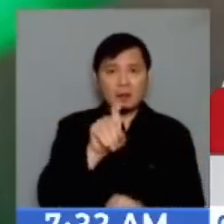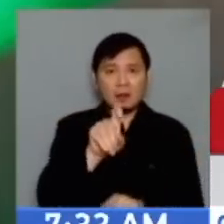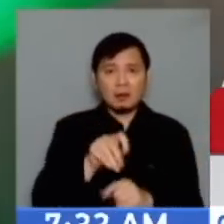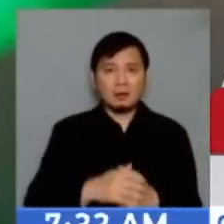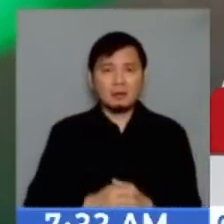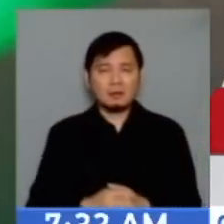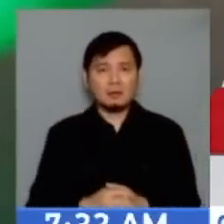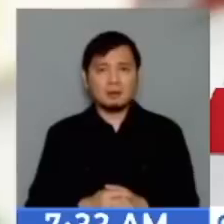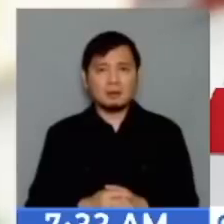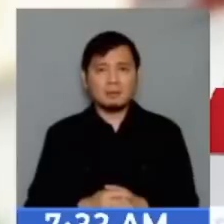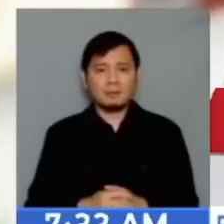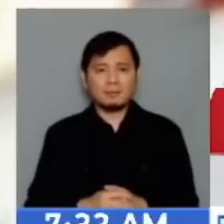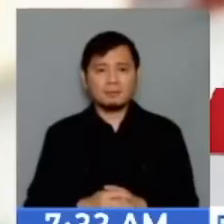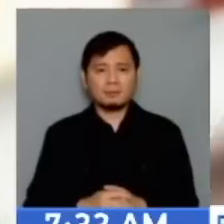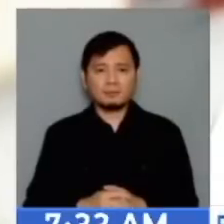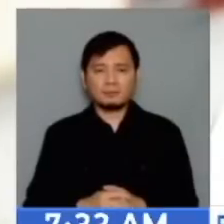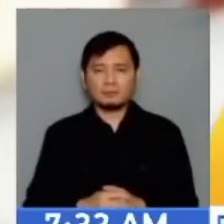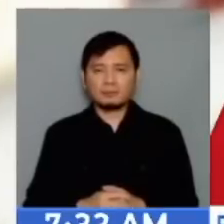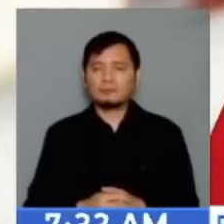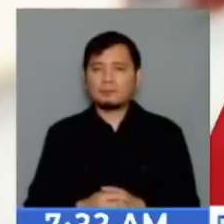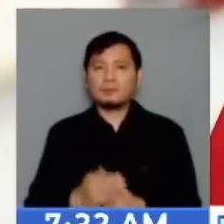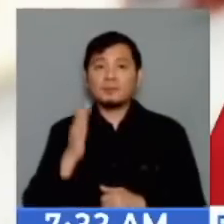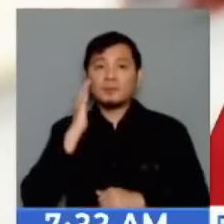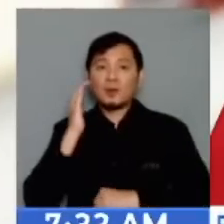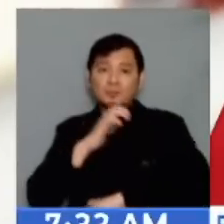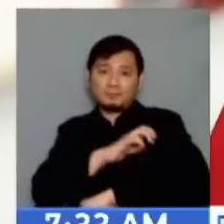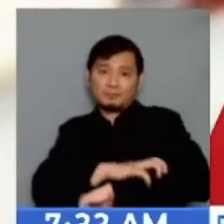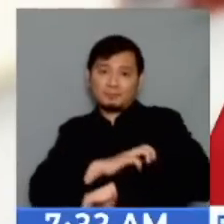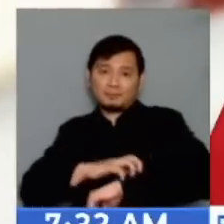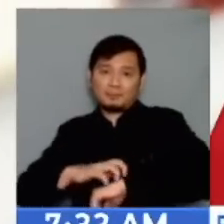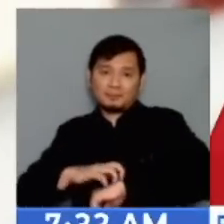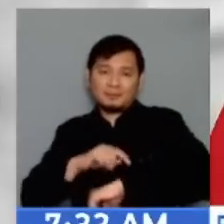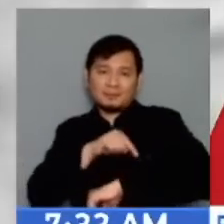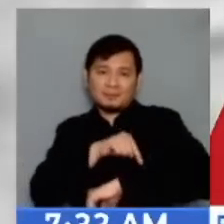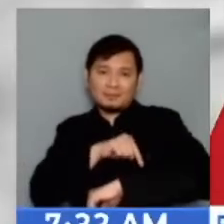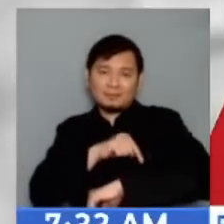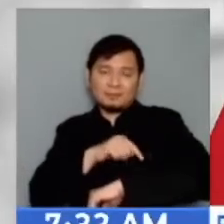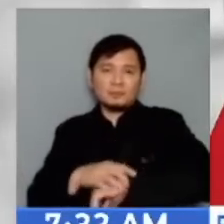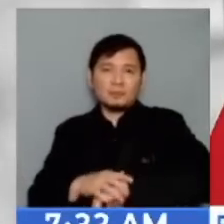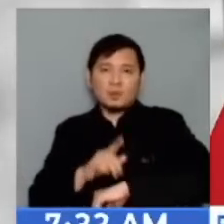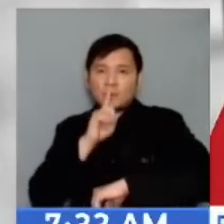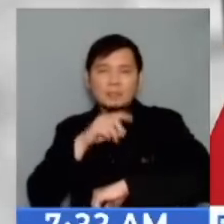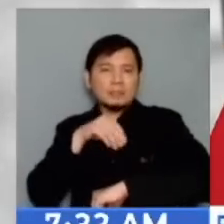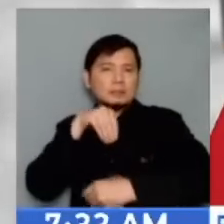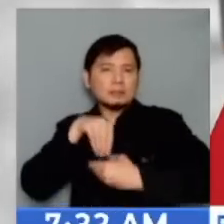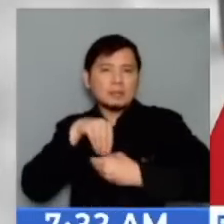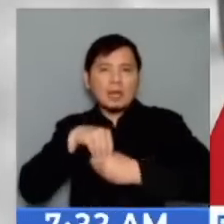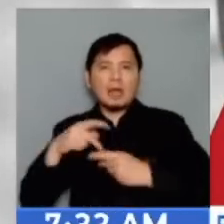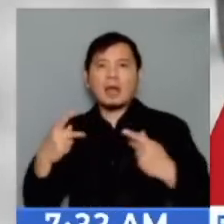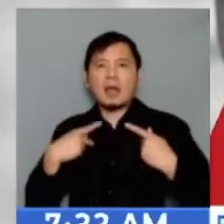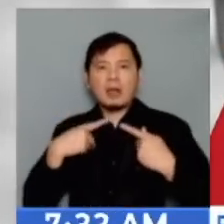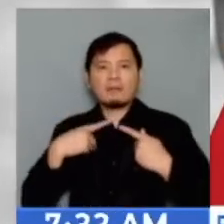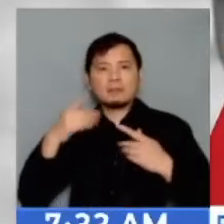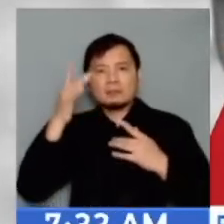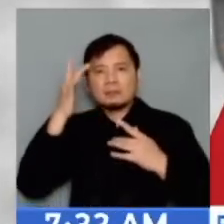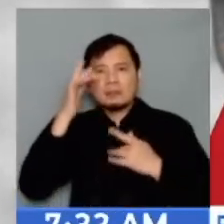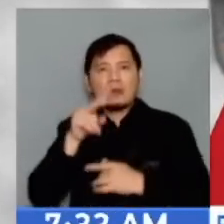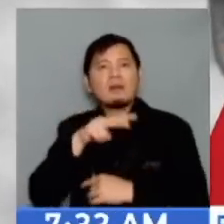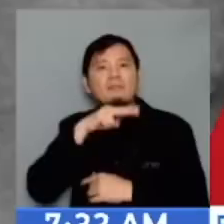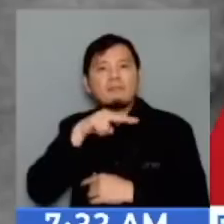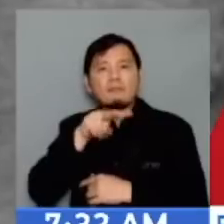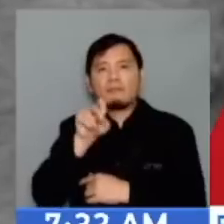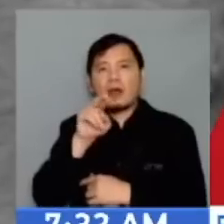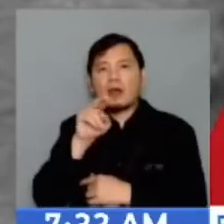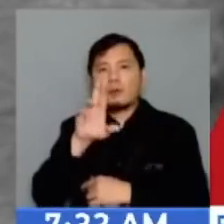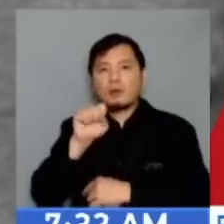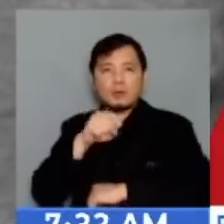yung lesions kasi, yung mga pox sa lesions niya, punong-puno yun ng virus. So direct contact or pwedeng mapasa